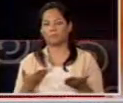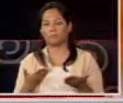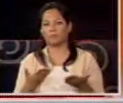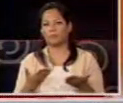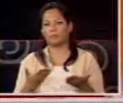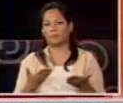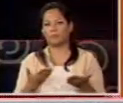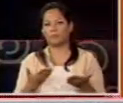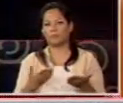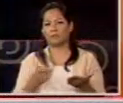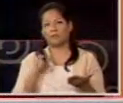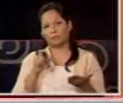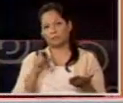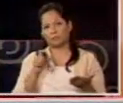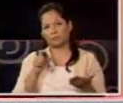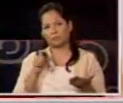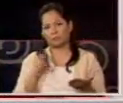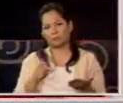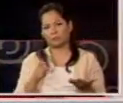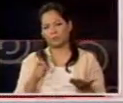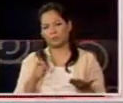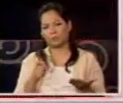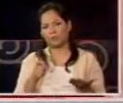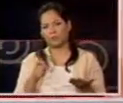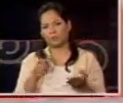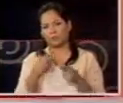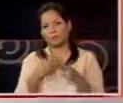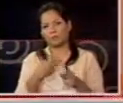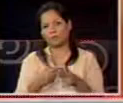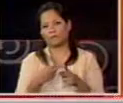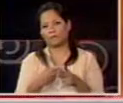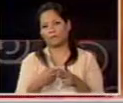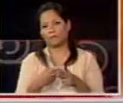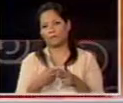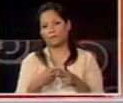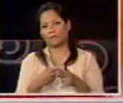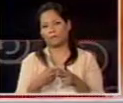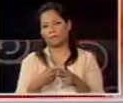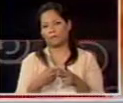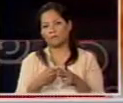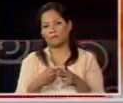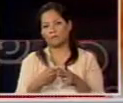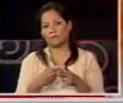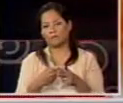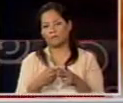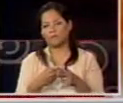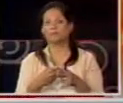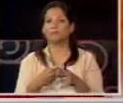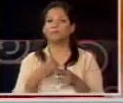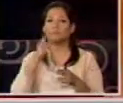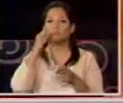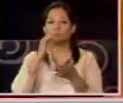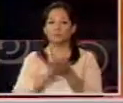was supposedly in the name of Mrs. Corona in trust, tama ho,